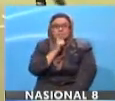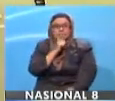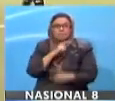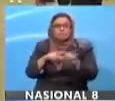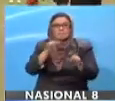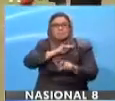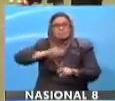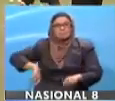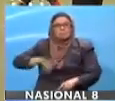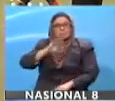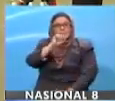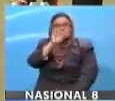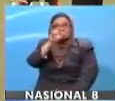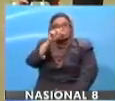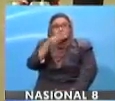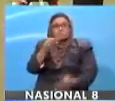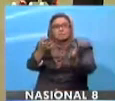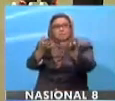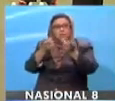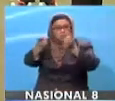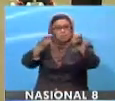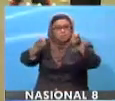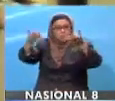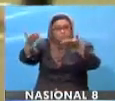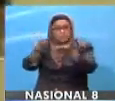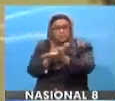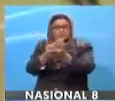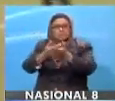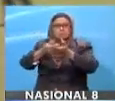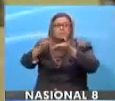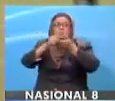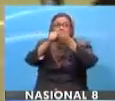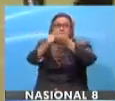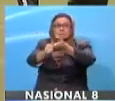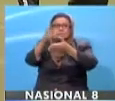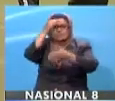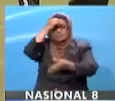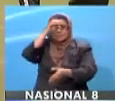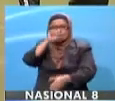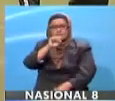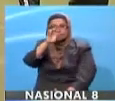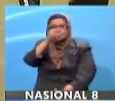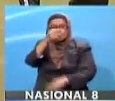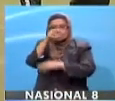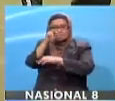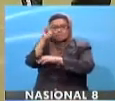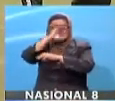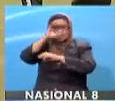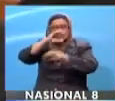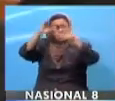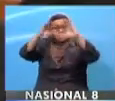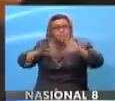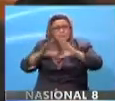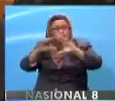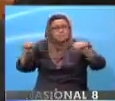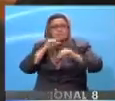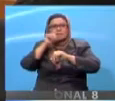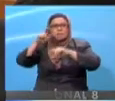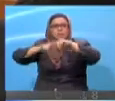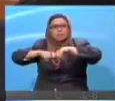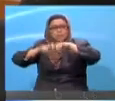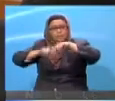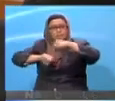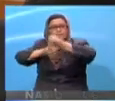KHM bahu pentadbiran baru yang kini diterajui Datuk Seri Subhan Kamal menjadi jalan penyelesaian dan tidak hanya bergantung kepada penaja